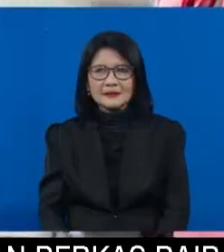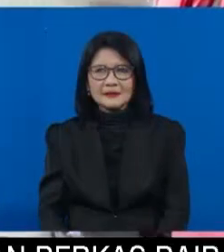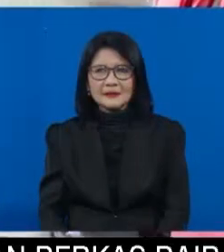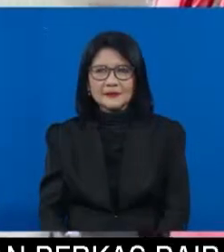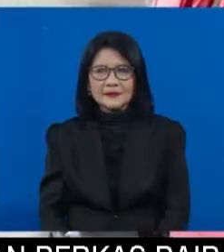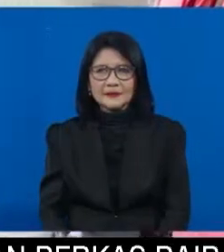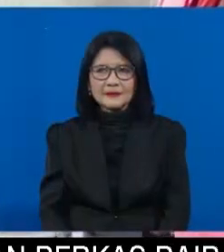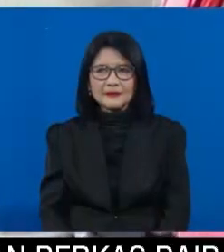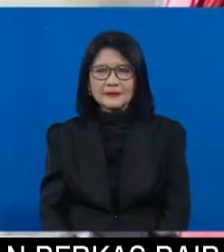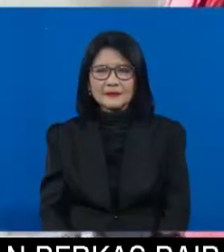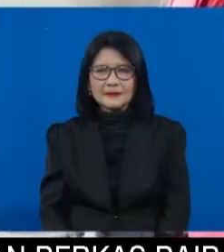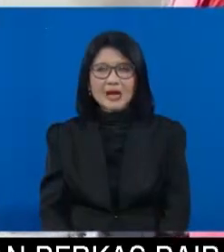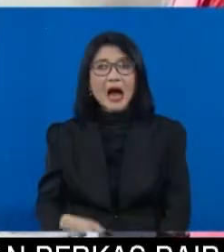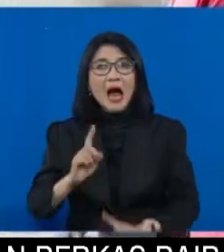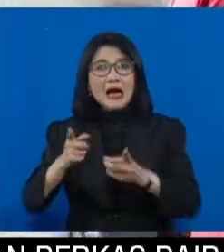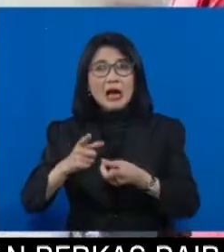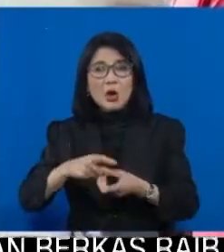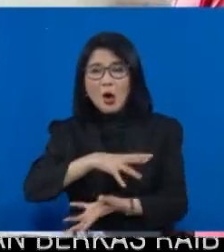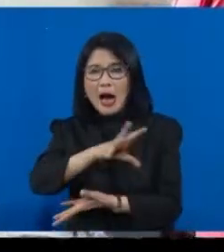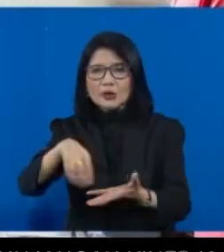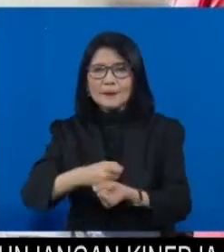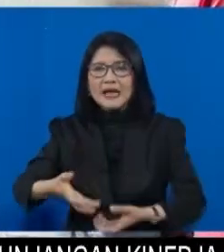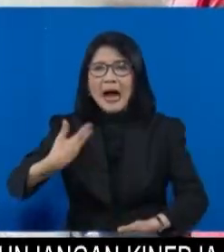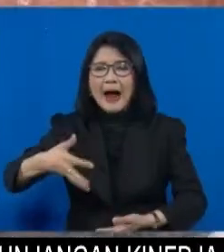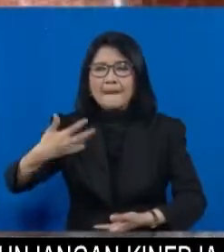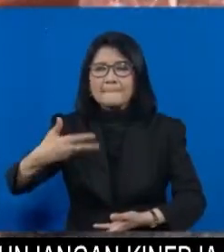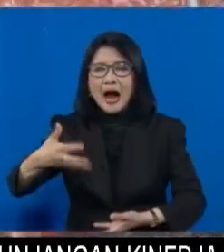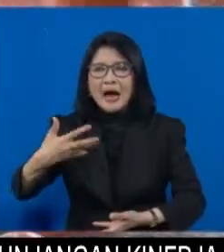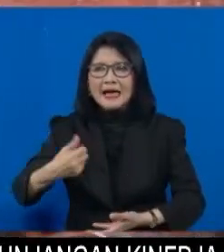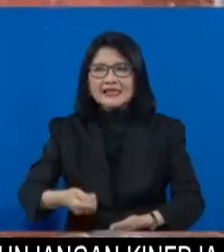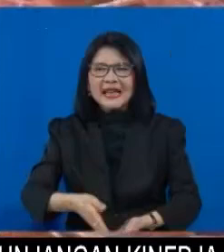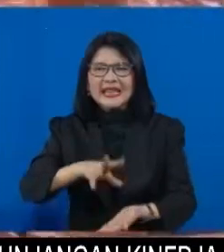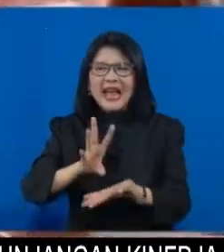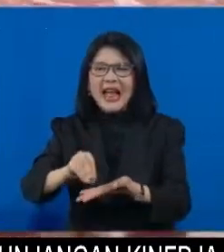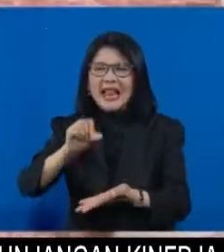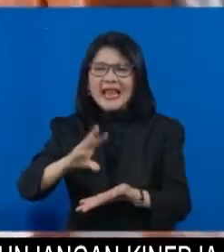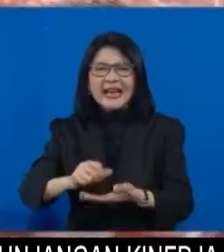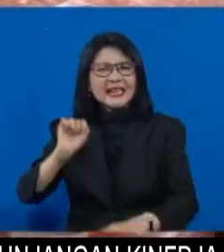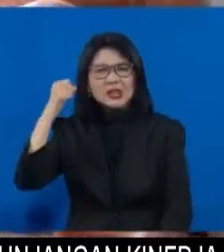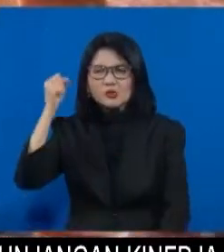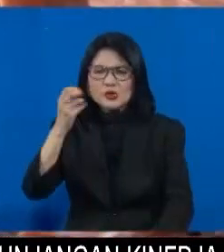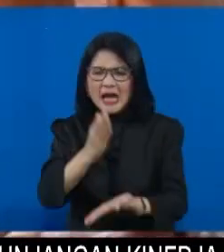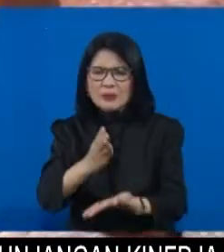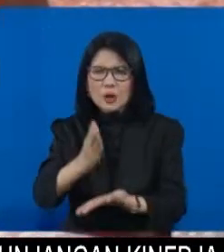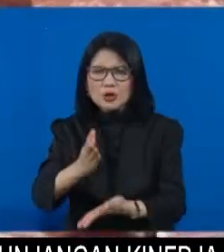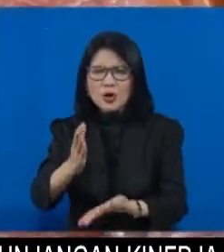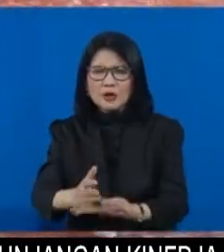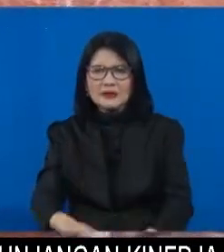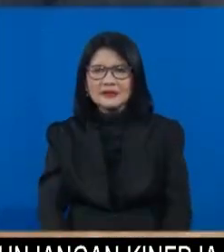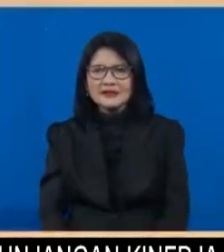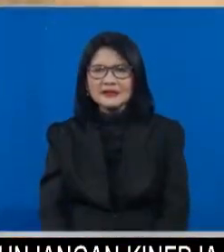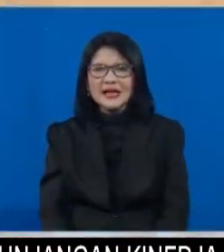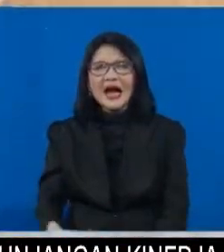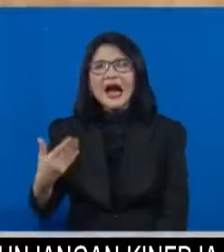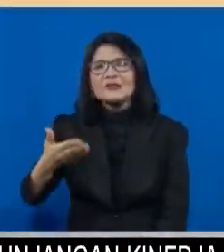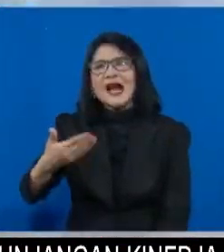dipotong. Sementara jika adonan masih panas, akan menjadi lengket dan tidak bisa dipotong-potong. Kondisi hangat